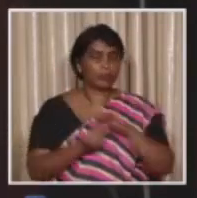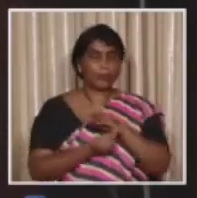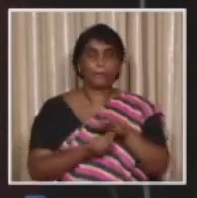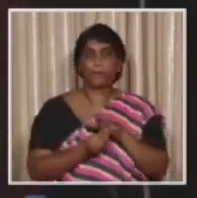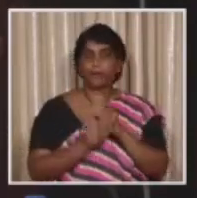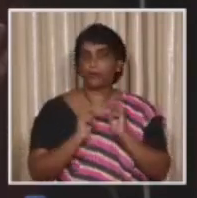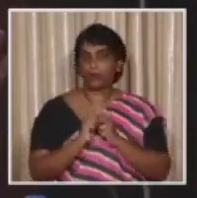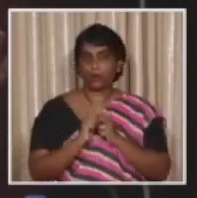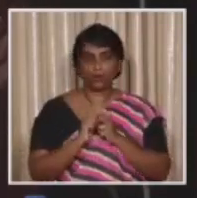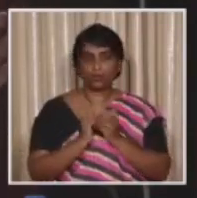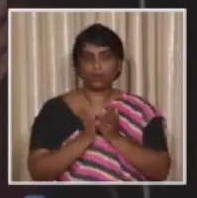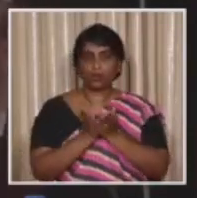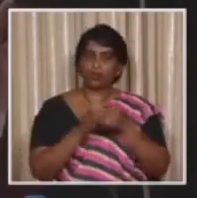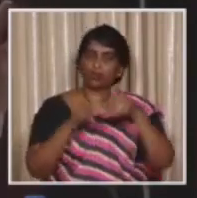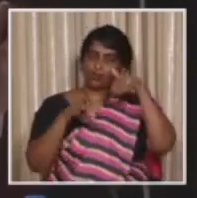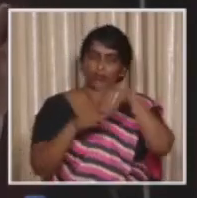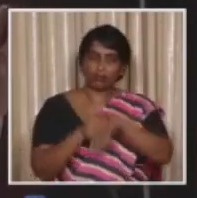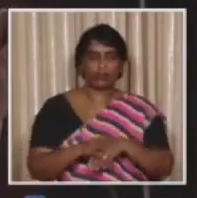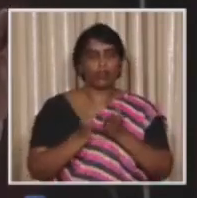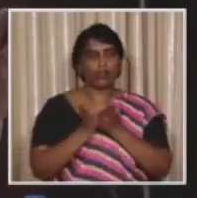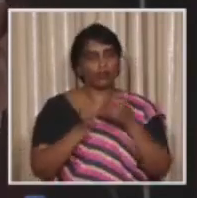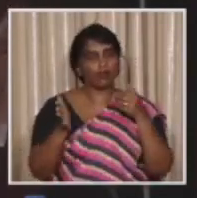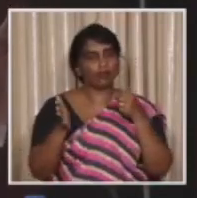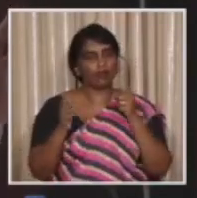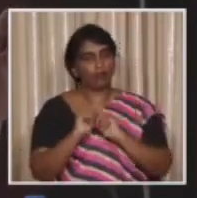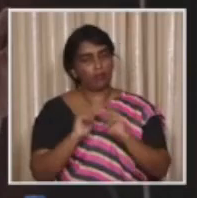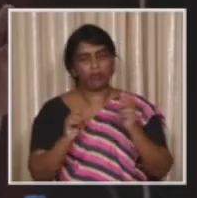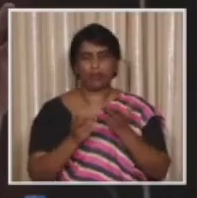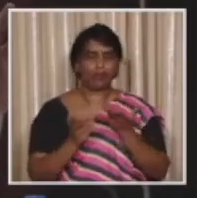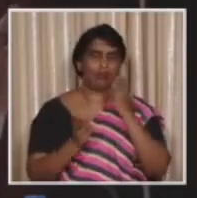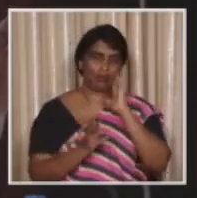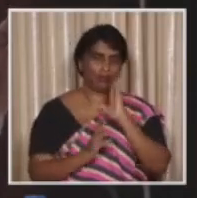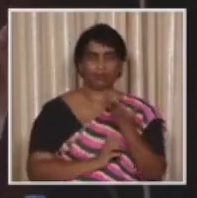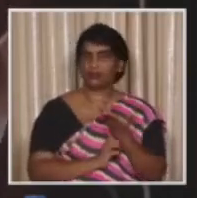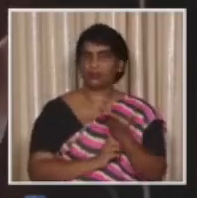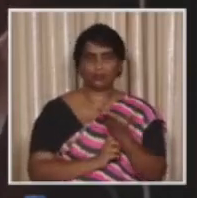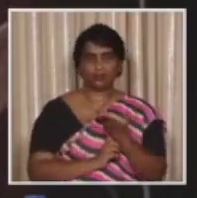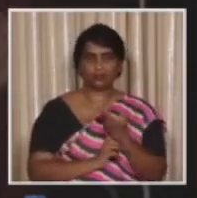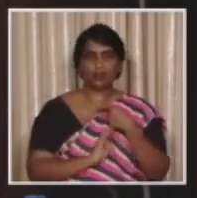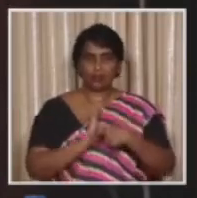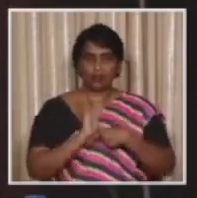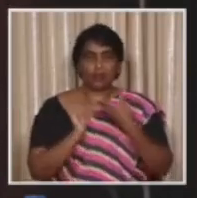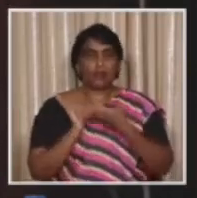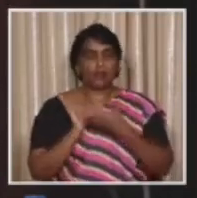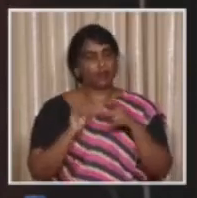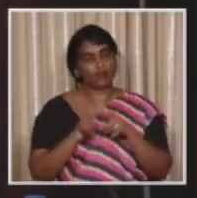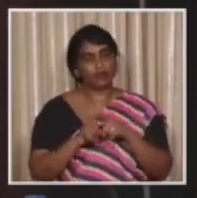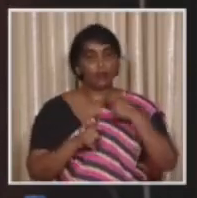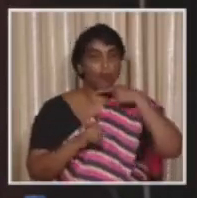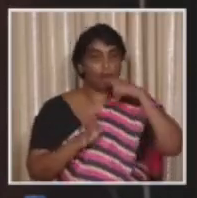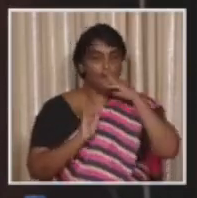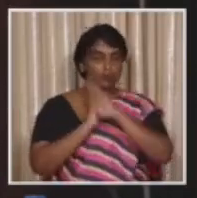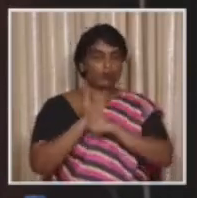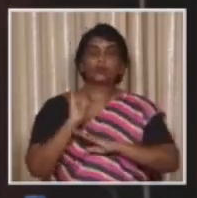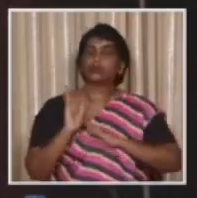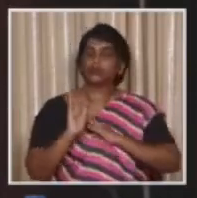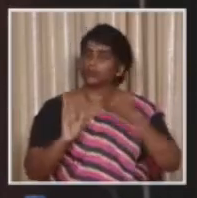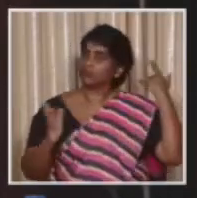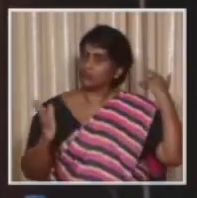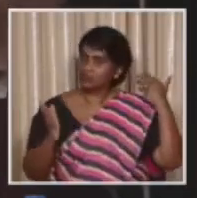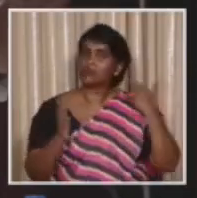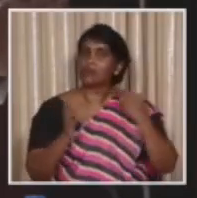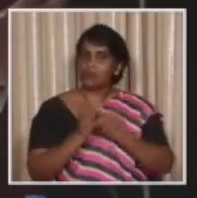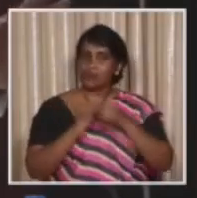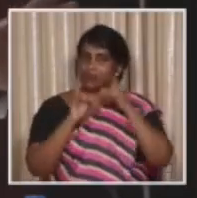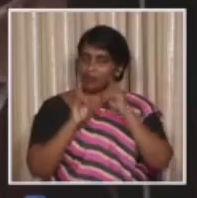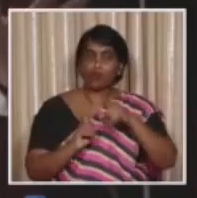හානිය නව් ගිලෙන එක නව් අනතුරු සිදුවෙන එක ඒක අරුමයක් නෙවෙයි අපේ රට පිහිටි ස්ථානය අනුව මේ සාගර කලාපයේ ඉතිහාසයේ ඉඳලම